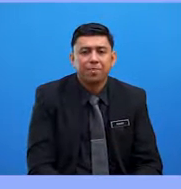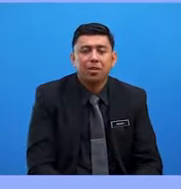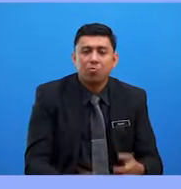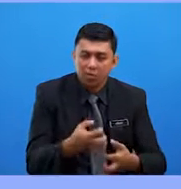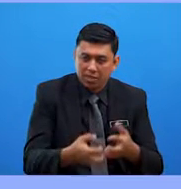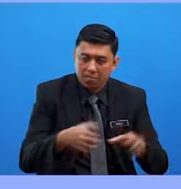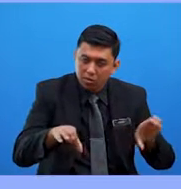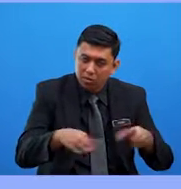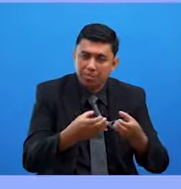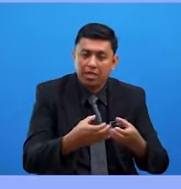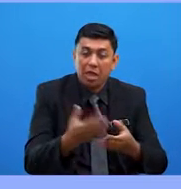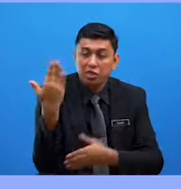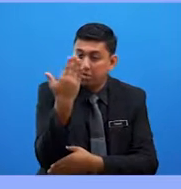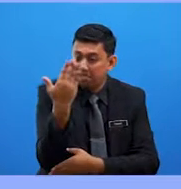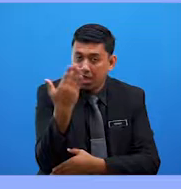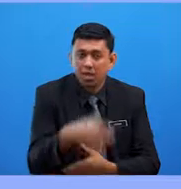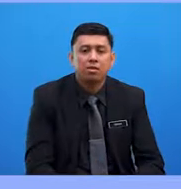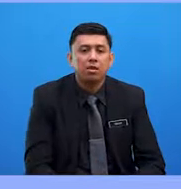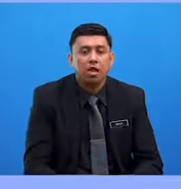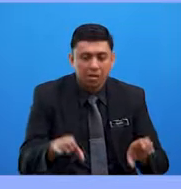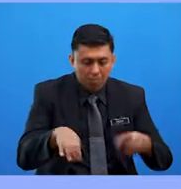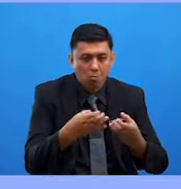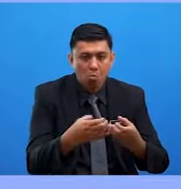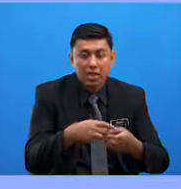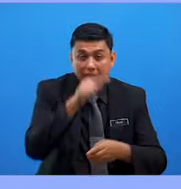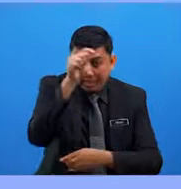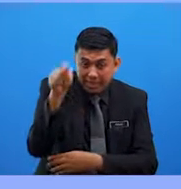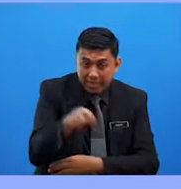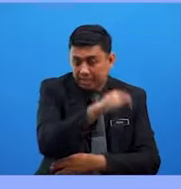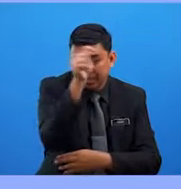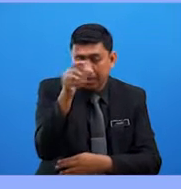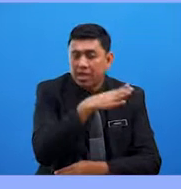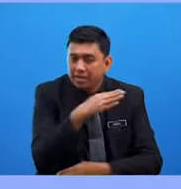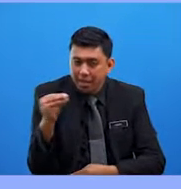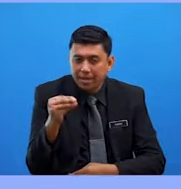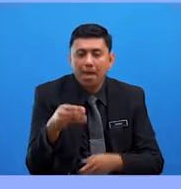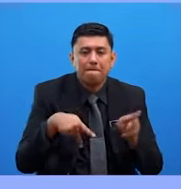industri pembuatan cermin, pembuatan tayar dan juga plastik.